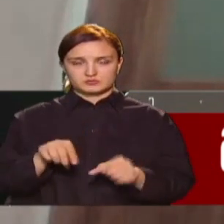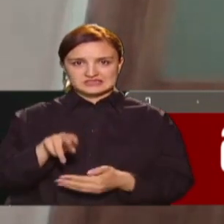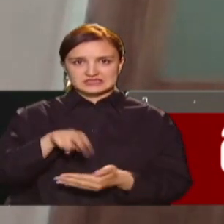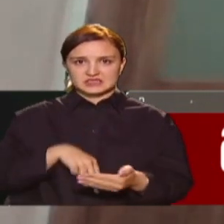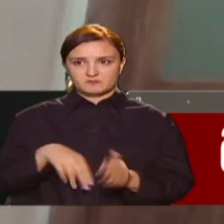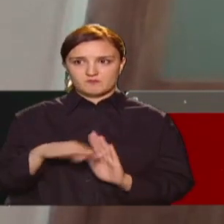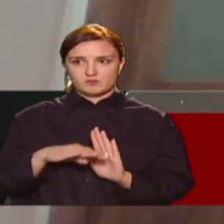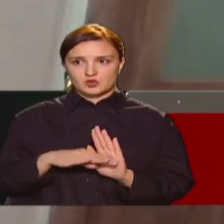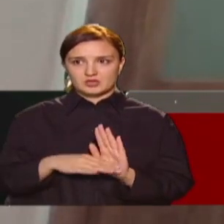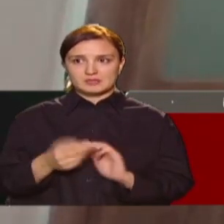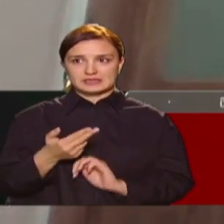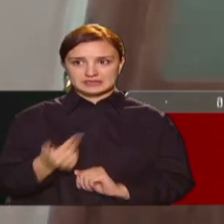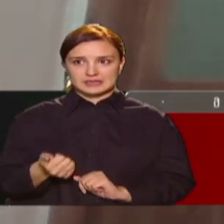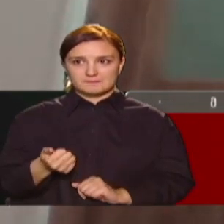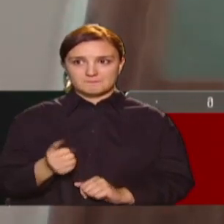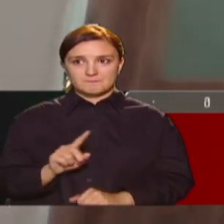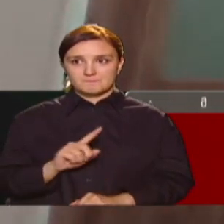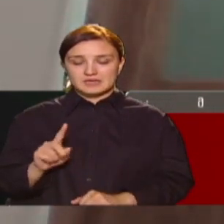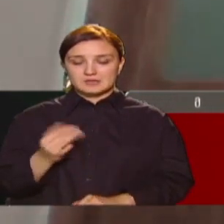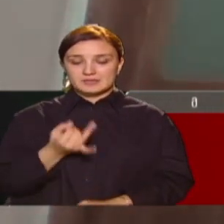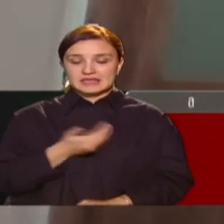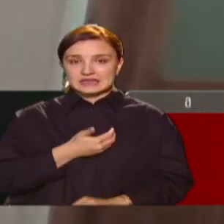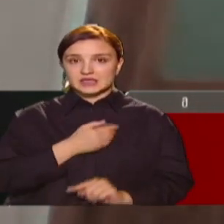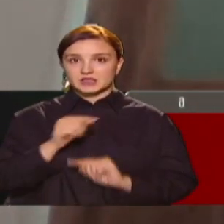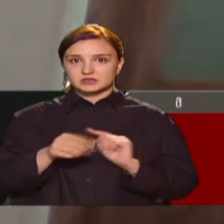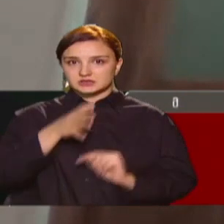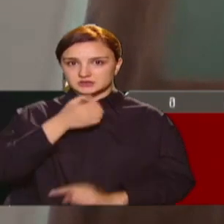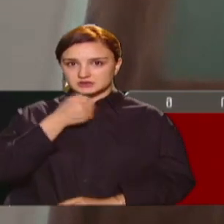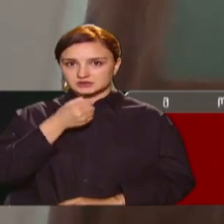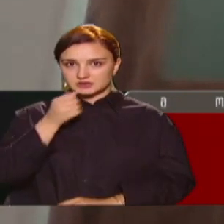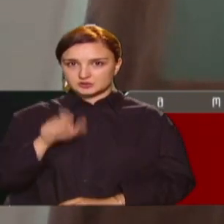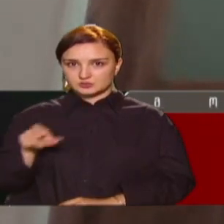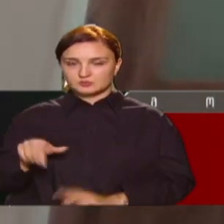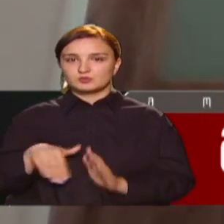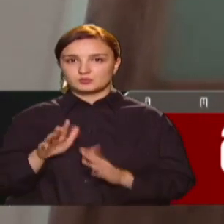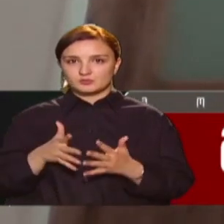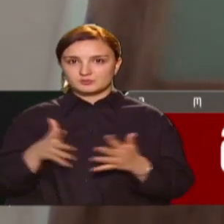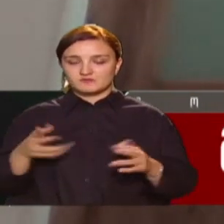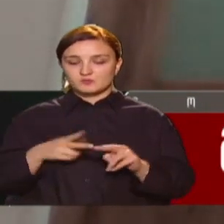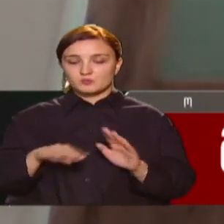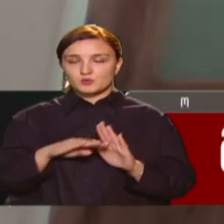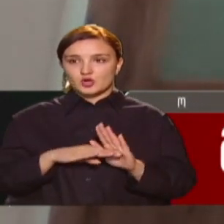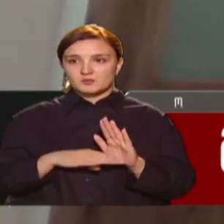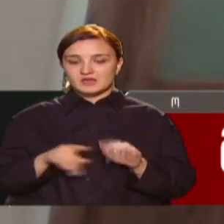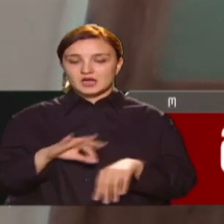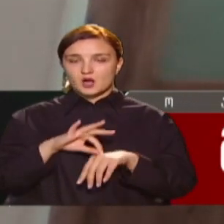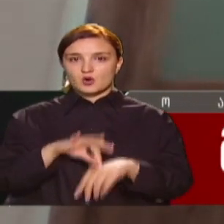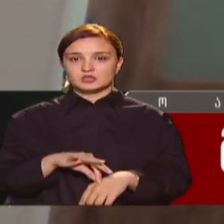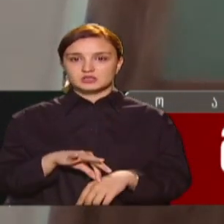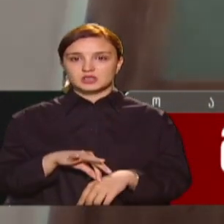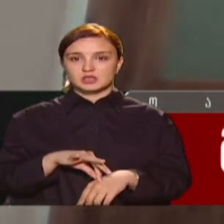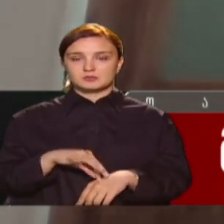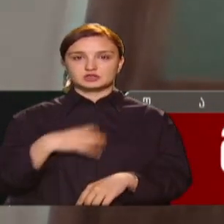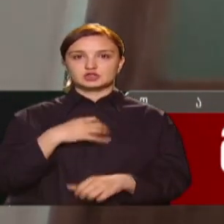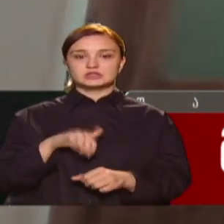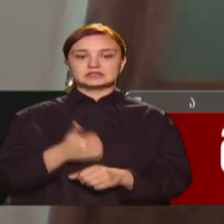სასერტიფიკატო პროგრამაზე. Ცხადია. Tumca, interesul împrumetat, da, sule, bispridar, modis. Deci, nu e de neam program, bisgahorțele,